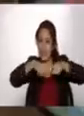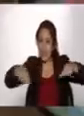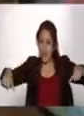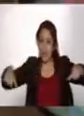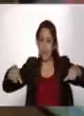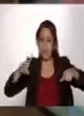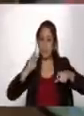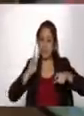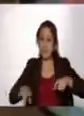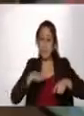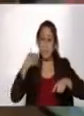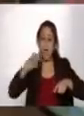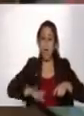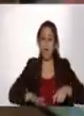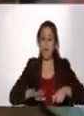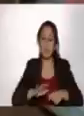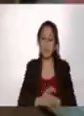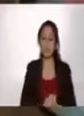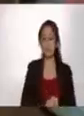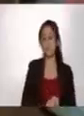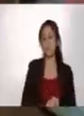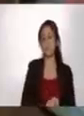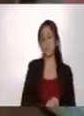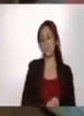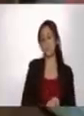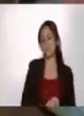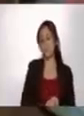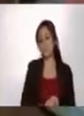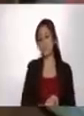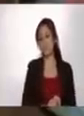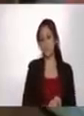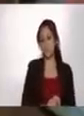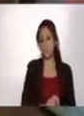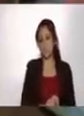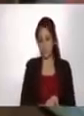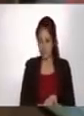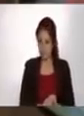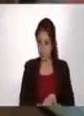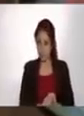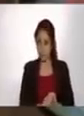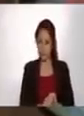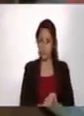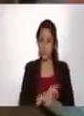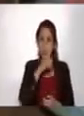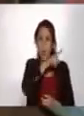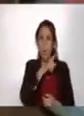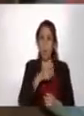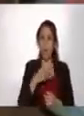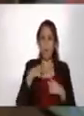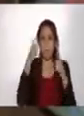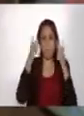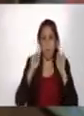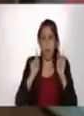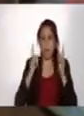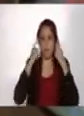5 متر 4 متر مفيش 5 متر ولا 4 متر رماها. ودور معانا وجه